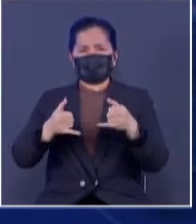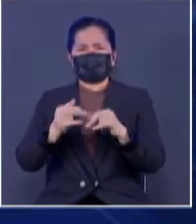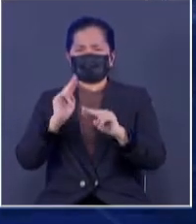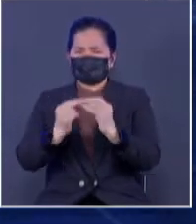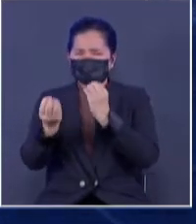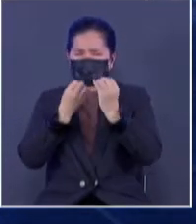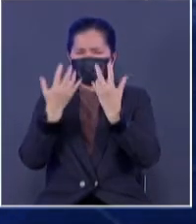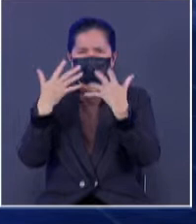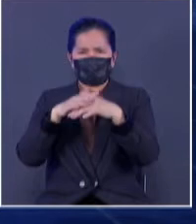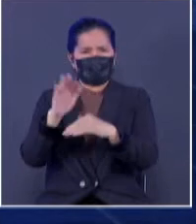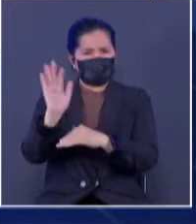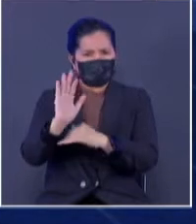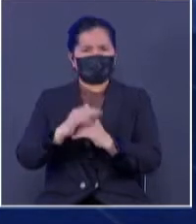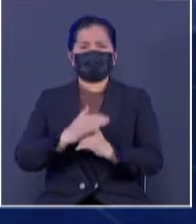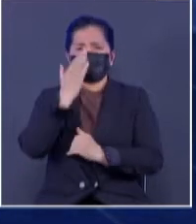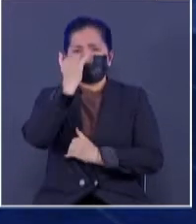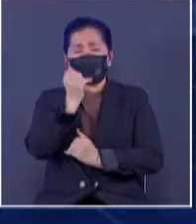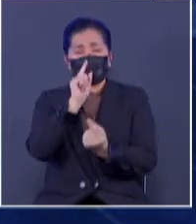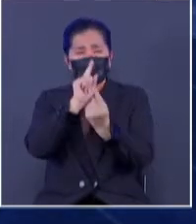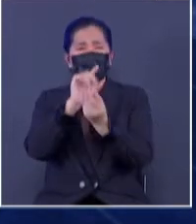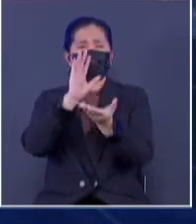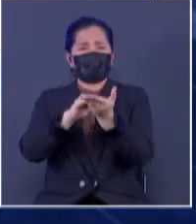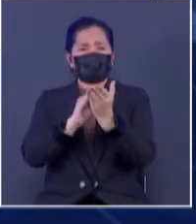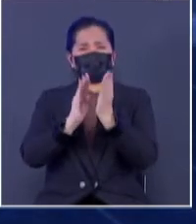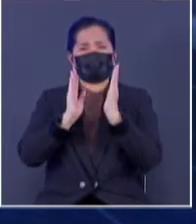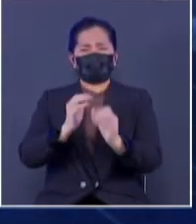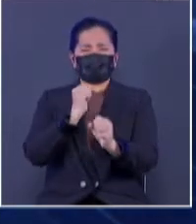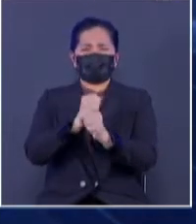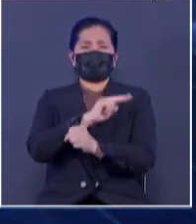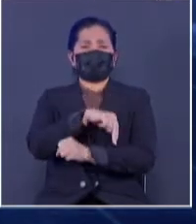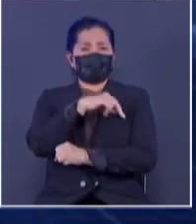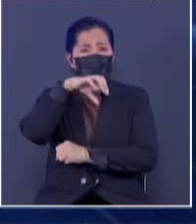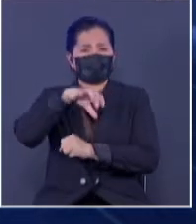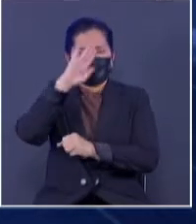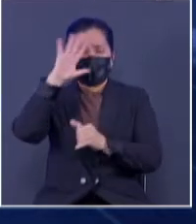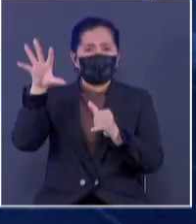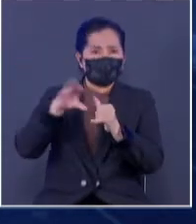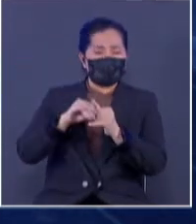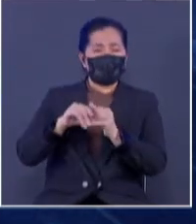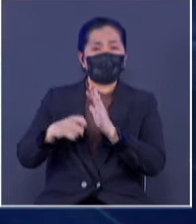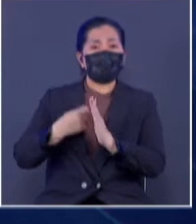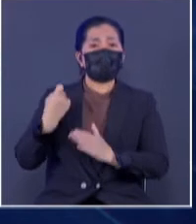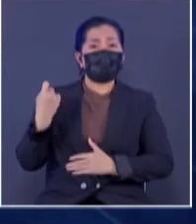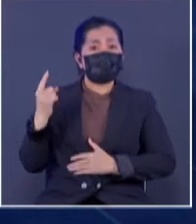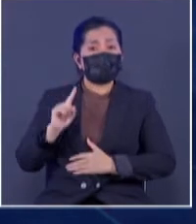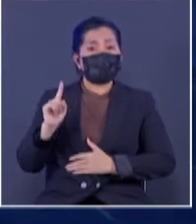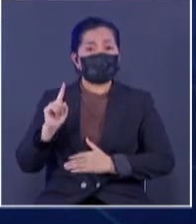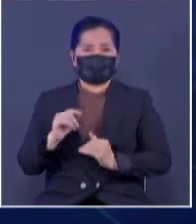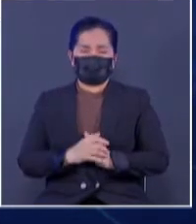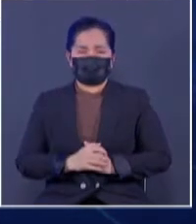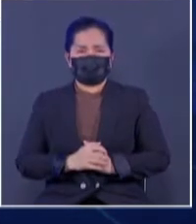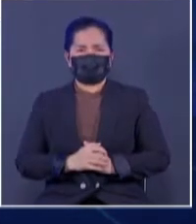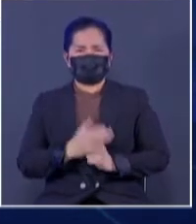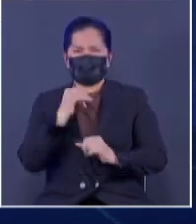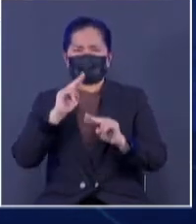ารร่วมกันหลังพบว่าบุคลากรในโรงพยาบาลติดเชื้อส่วนใหญ่มาจากสาเหตุนี้นอกจากนี้ยังวิเคราะห์ถึงสถาน